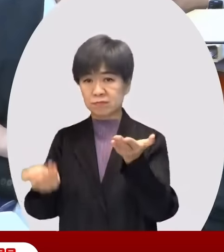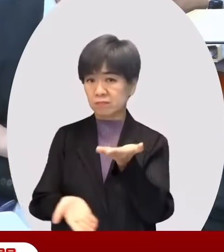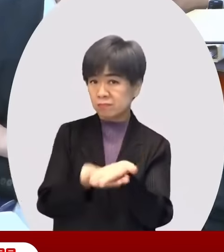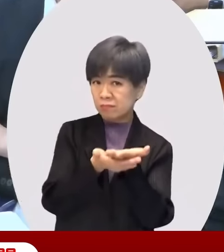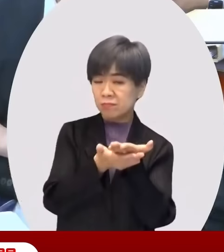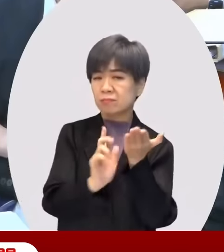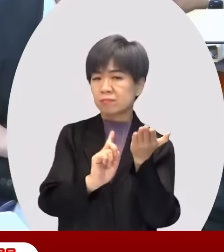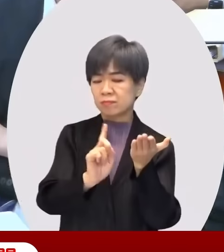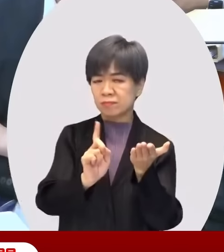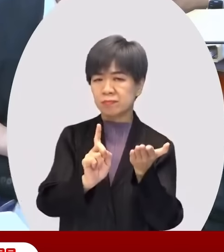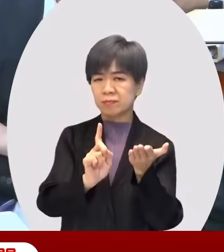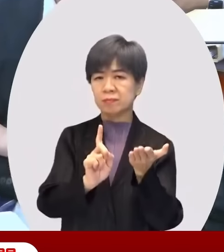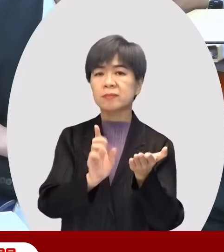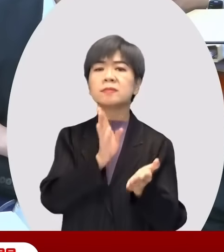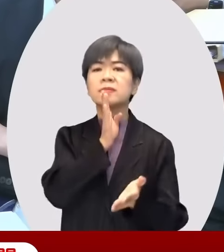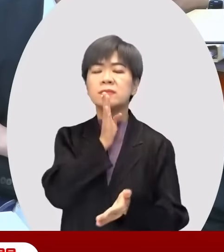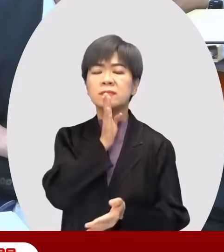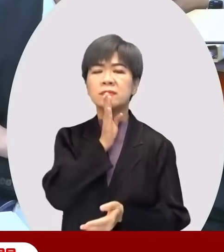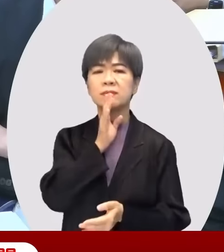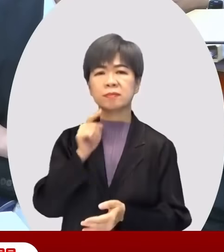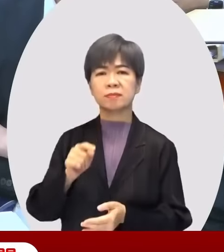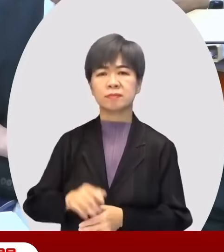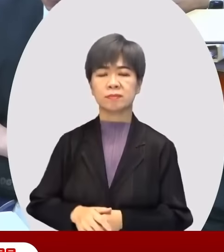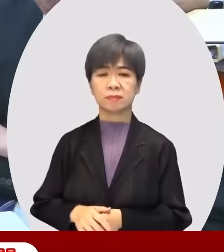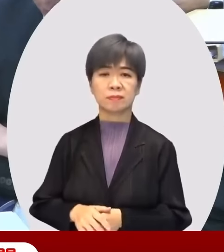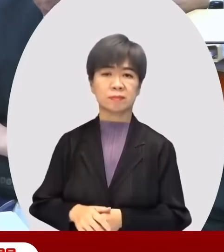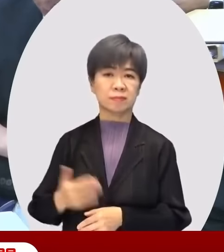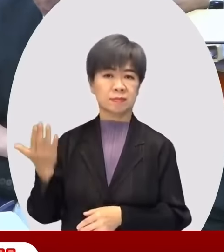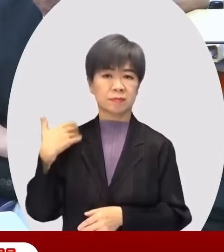些资料，那么事实上那么只是说这